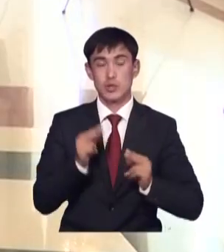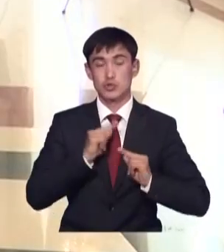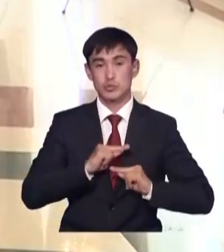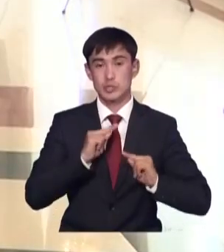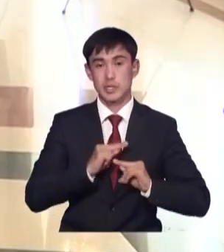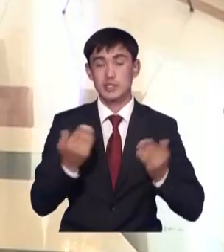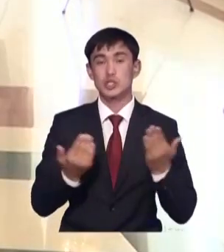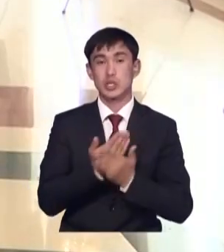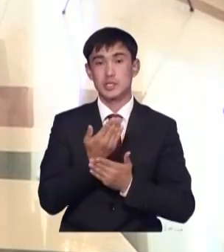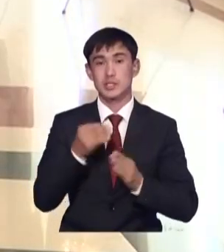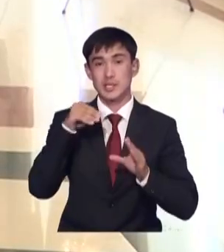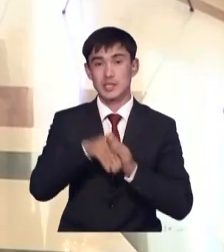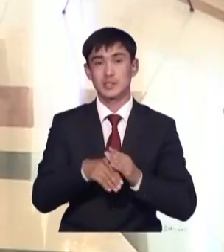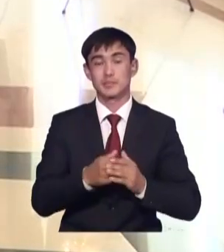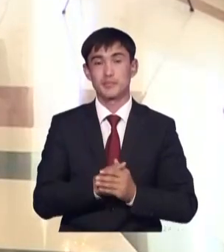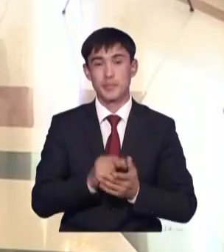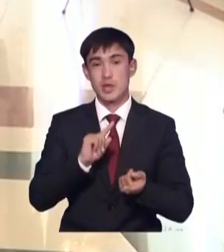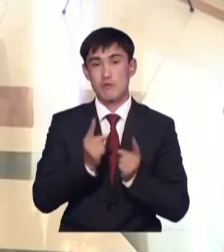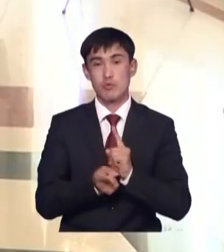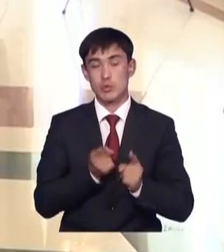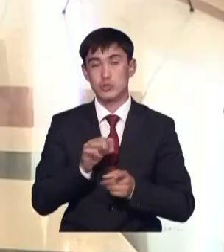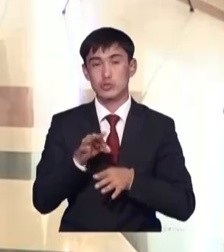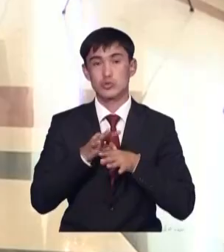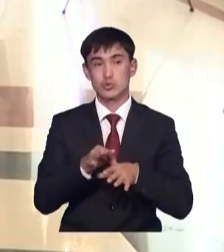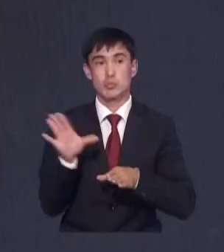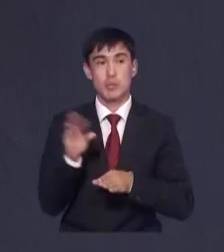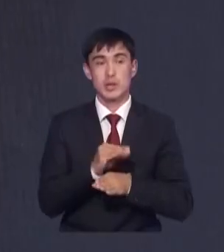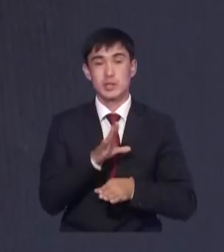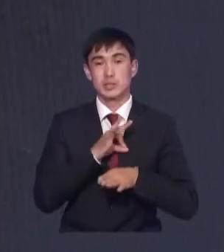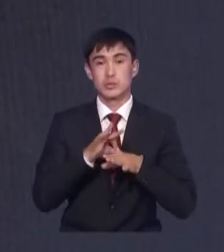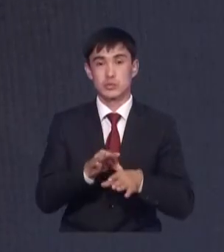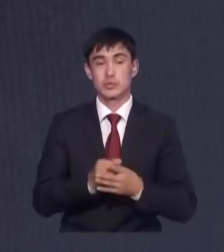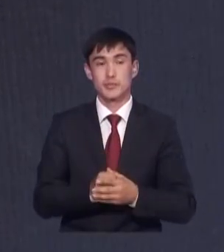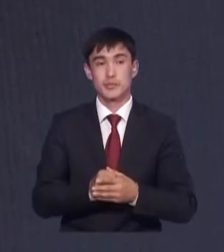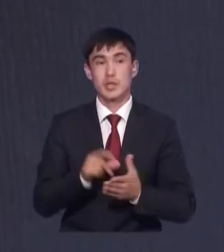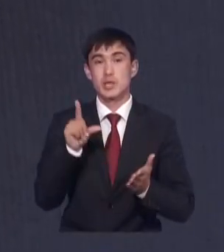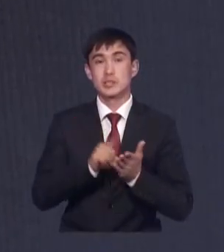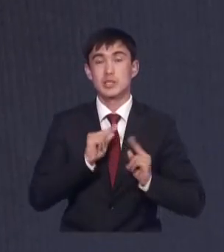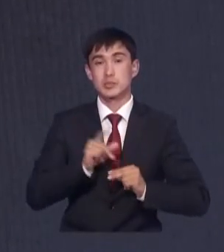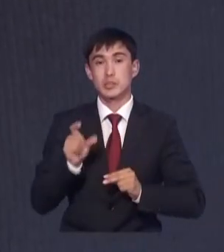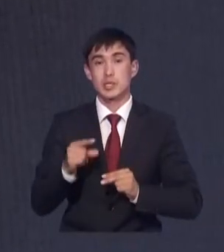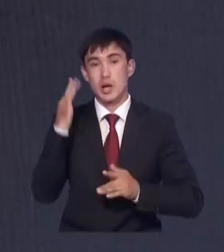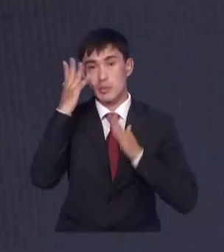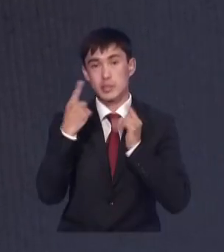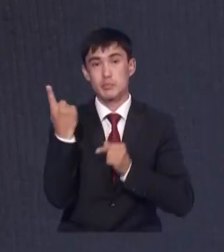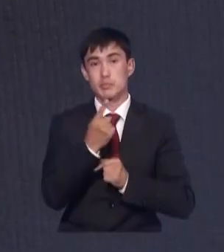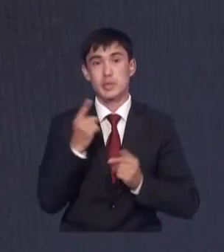жұмыстардың жаңаша түріне реформалар жүргізу, осының бәрін бастан өткердік. Салық қызметкерлері армандайтын бір абыройлы марапат бар.